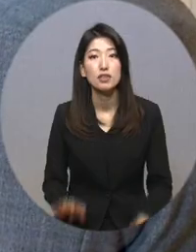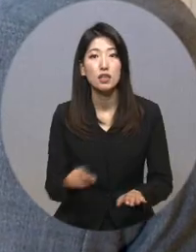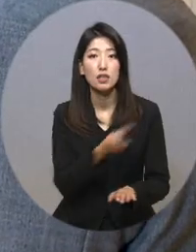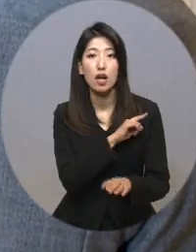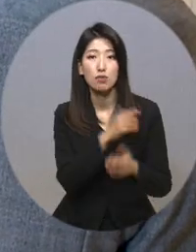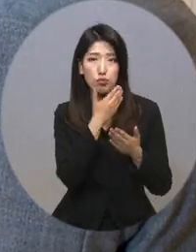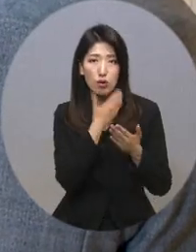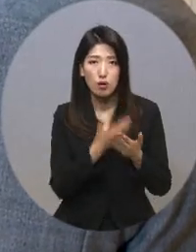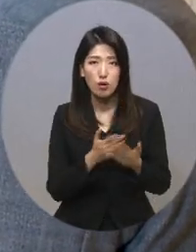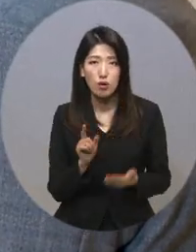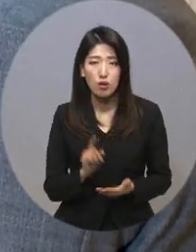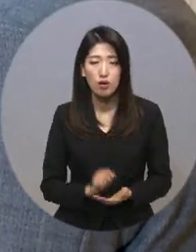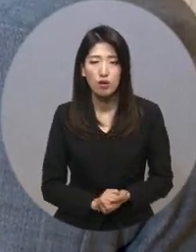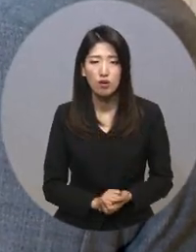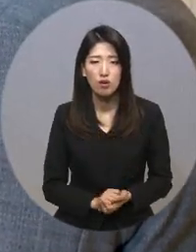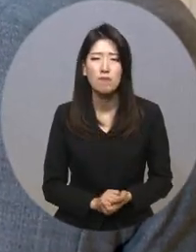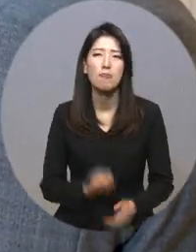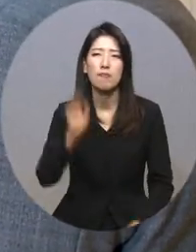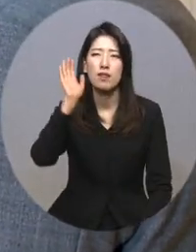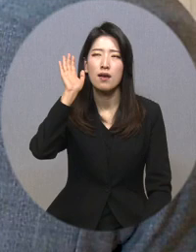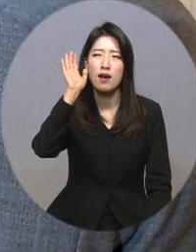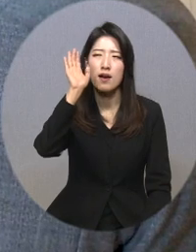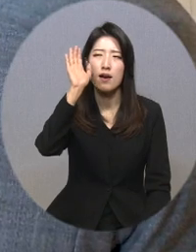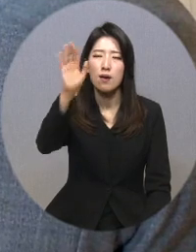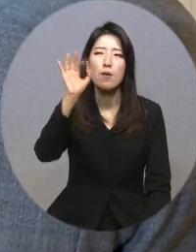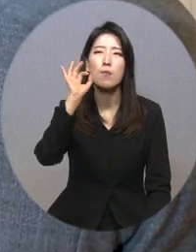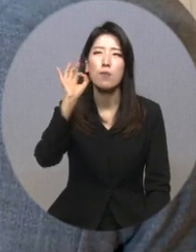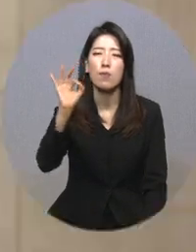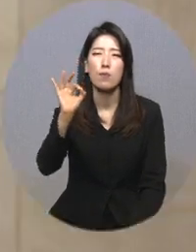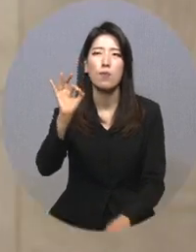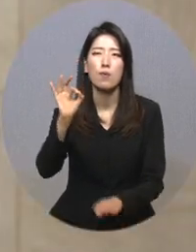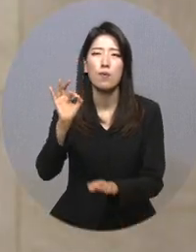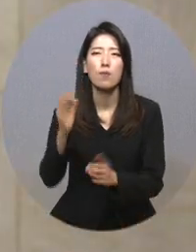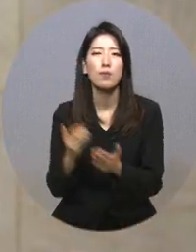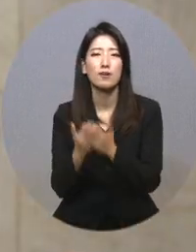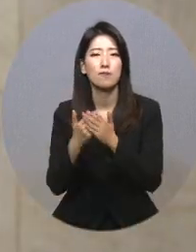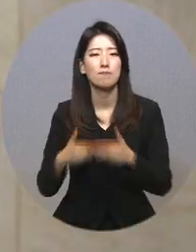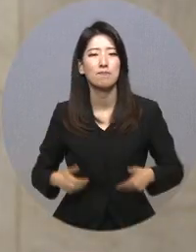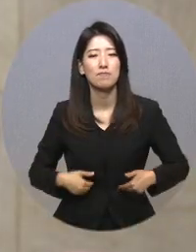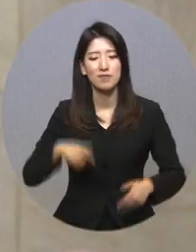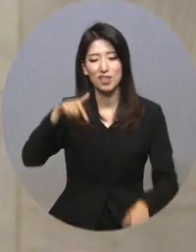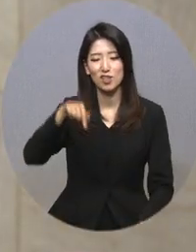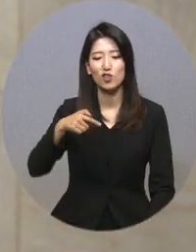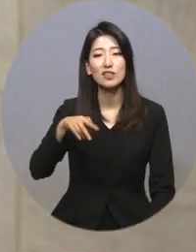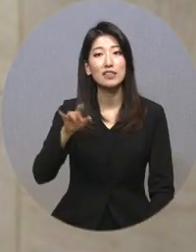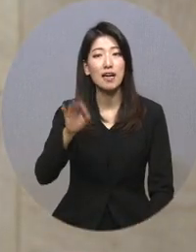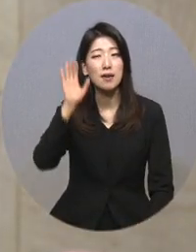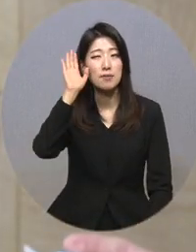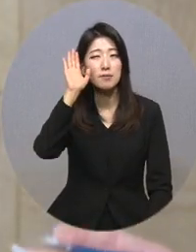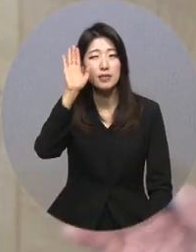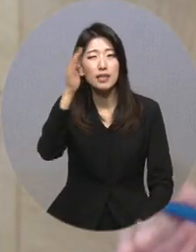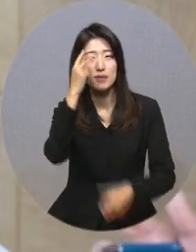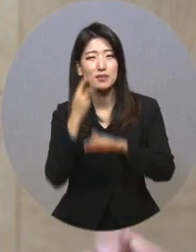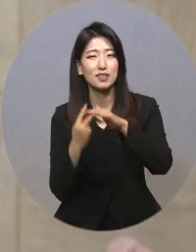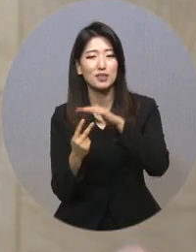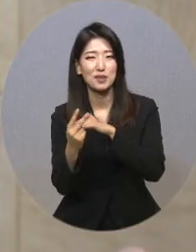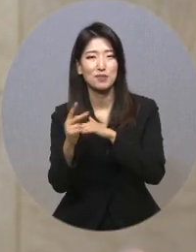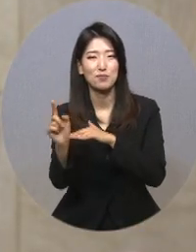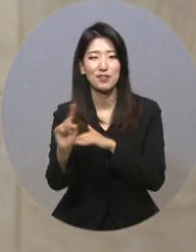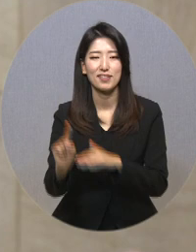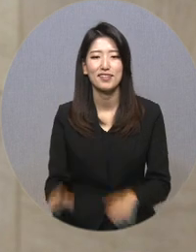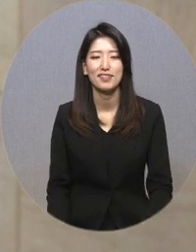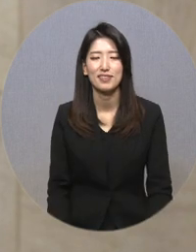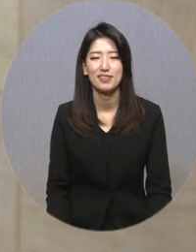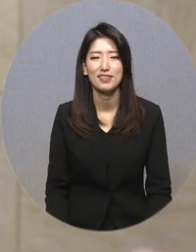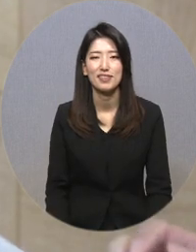것처럼 현실이 아닌 미래를 우리가 생각을 안 할 수가 없잖아요. 군장대의 그 미래 비전. 그거에 대해서 말씀 부탁드리겠습니다.